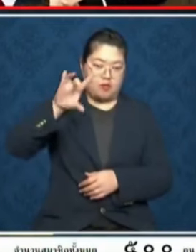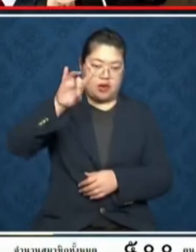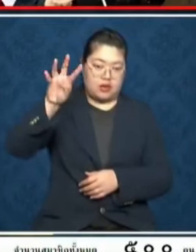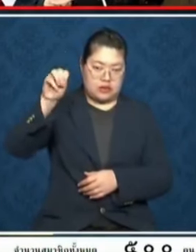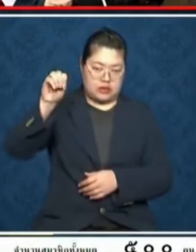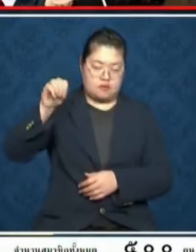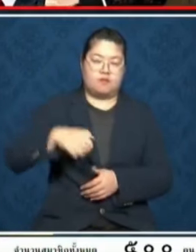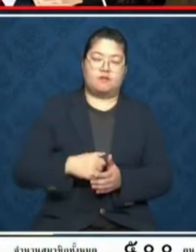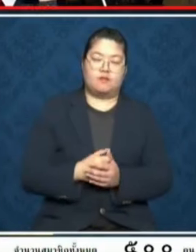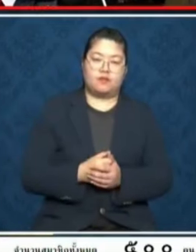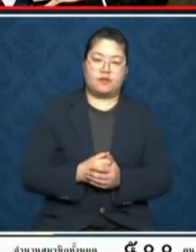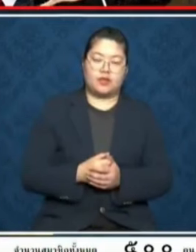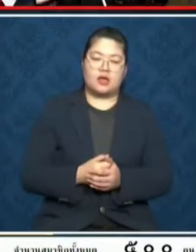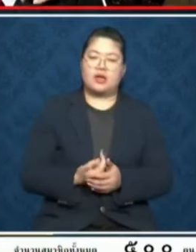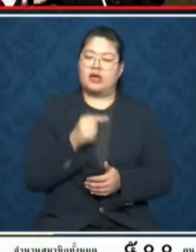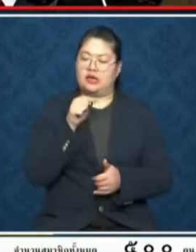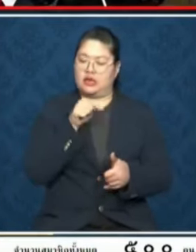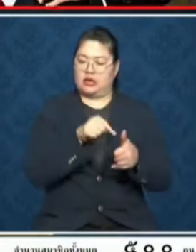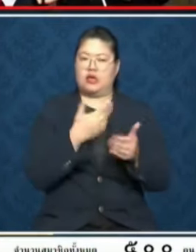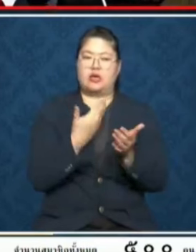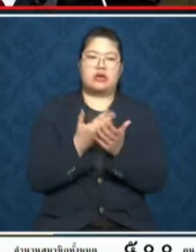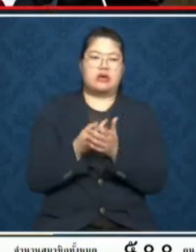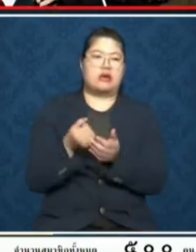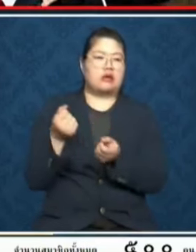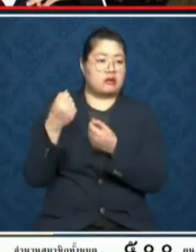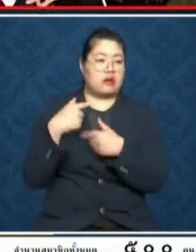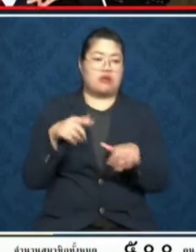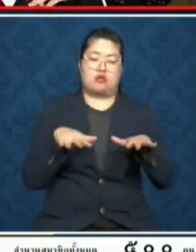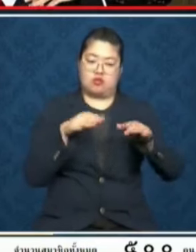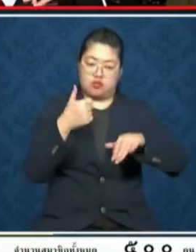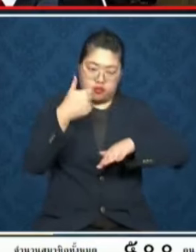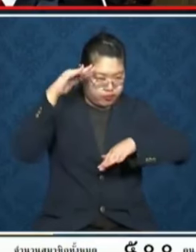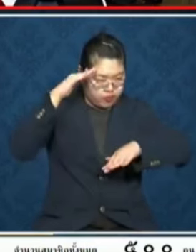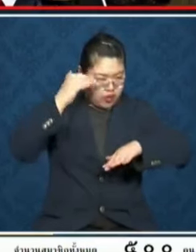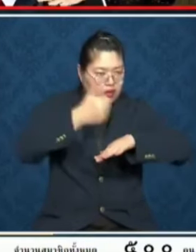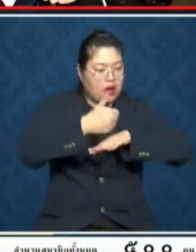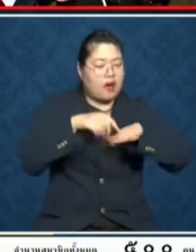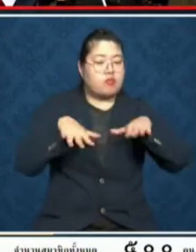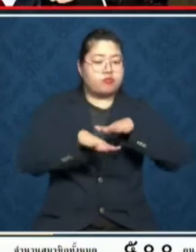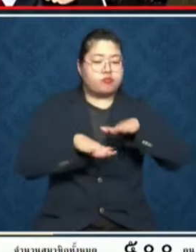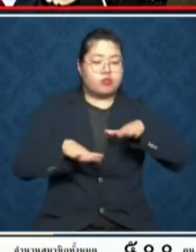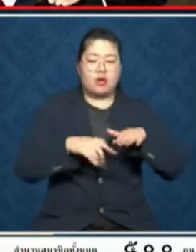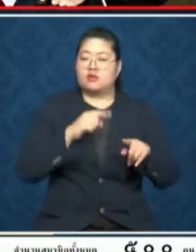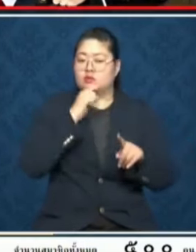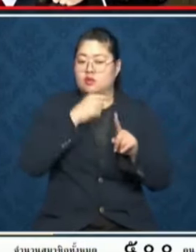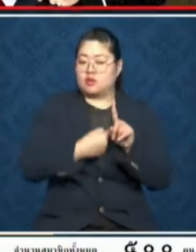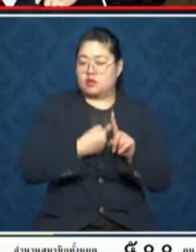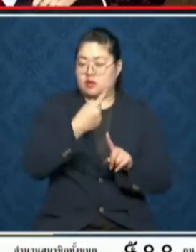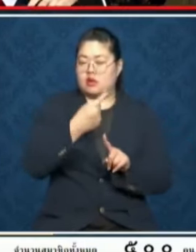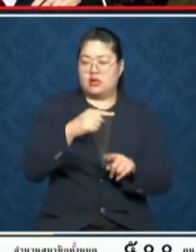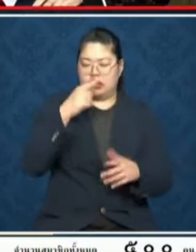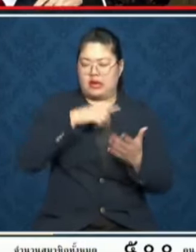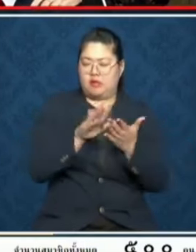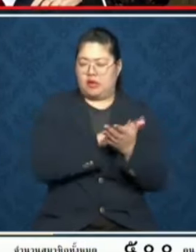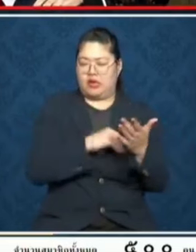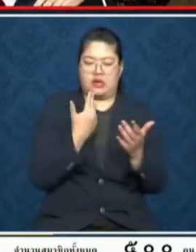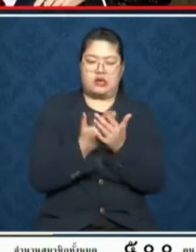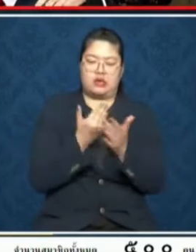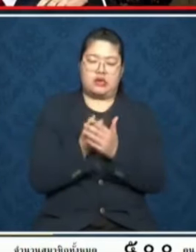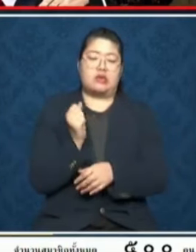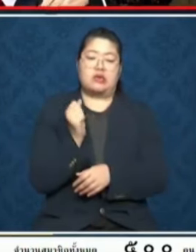129,840 บาทค่ะและนี่คือค่าตอบแทนในระดับที่ต่ำสุดแล้วนั่นเท่ากับว่า1เดือนนะคะประเทศไทยนะคะจะต้องจ่าย